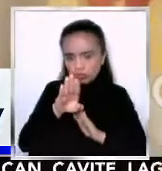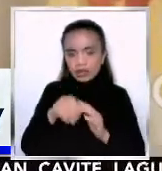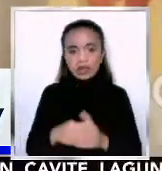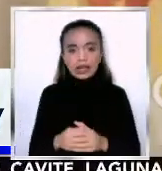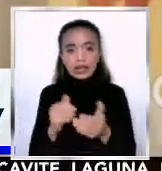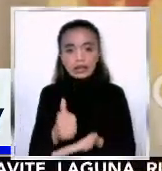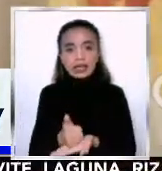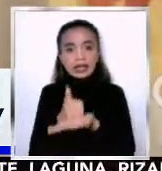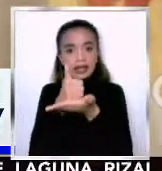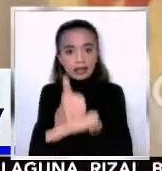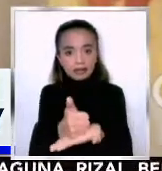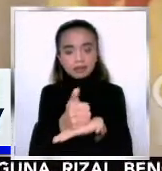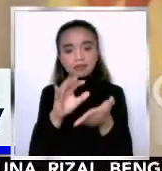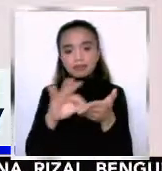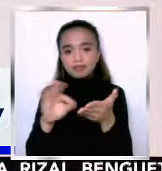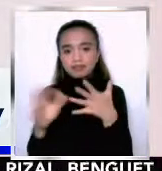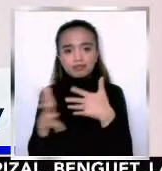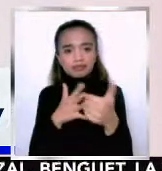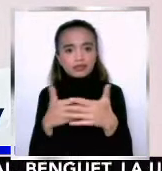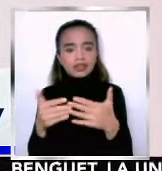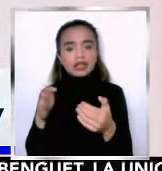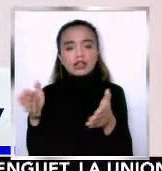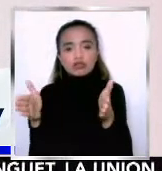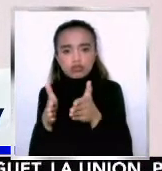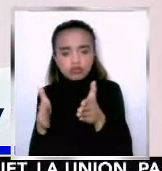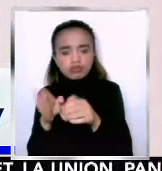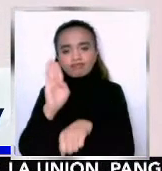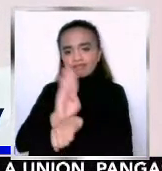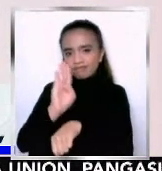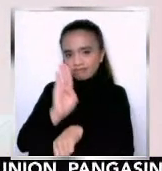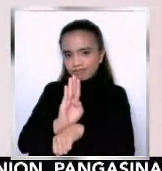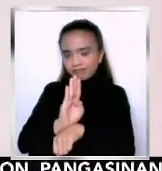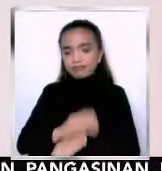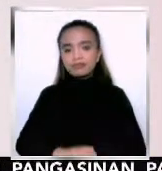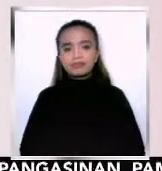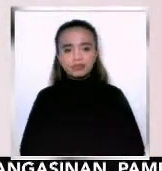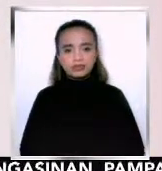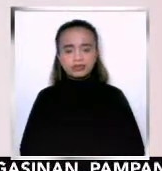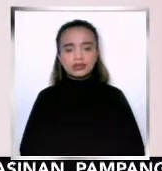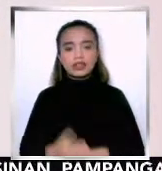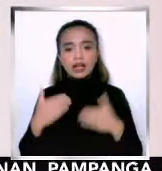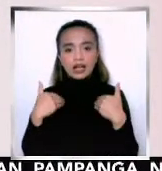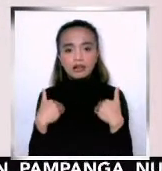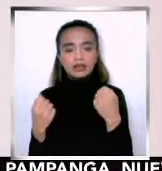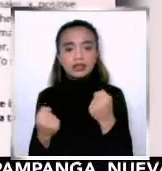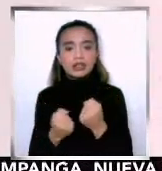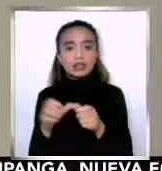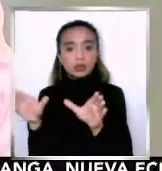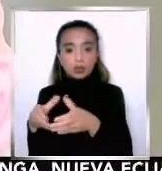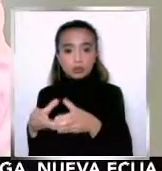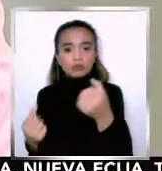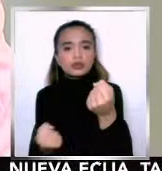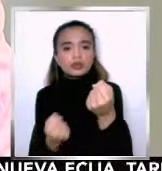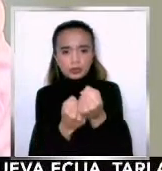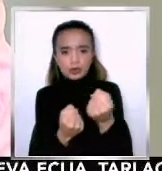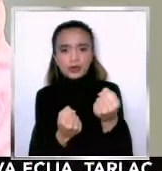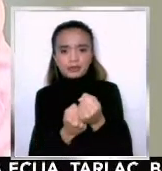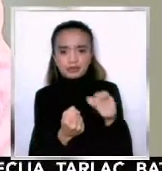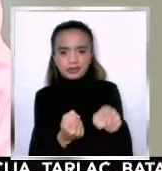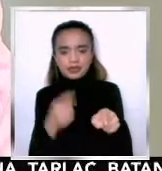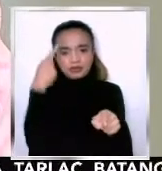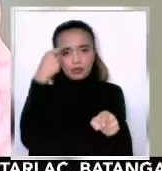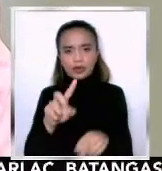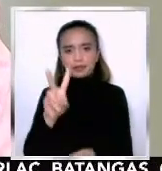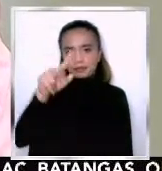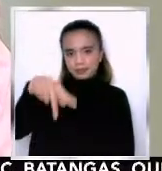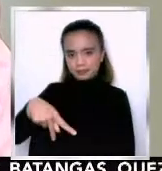sa maliliit na negosyo sa turismo. Naglabas din ng manifesto of support ang grupo para kay Robredo. Sa isang news